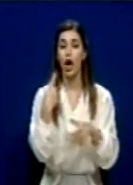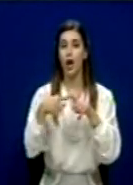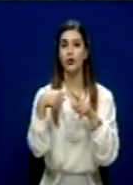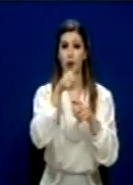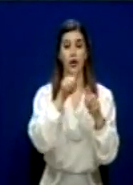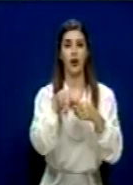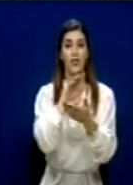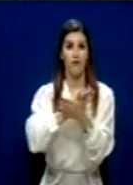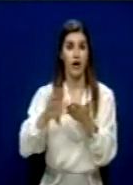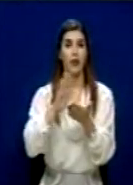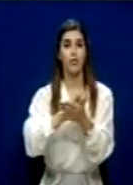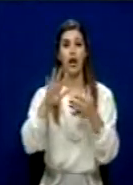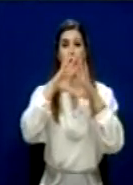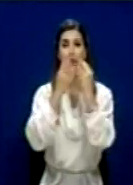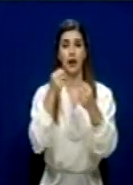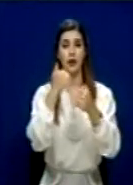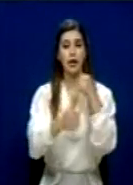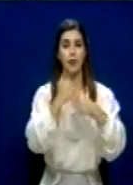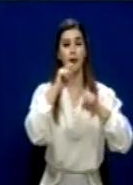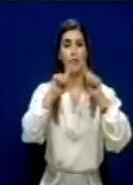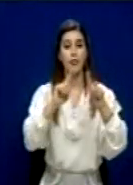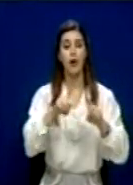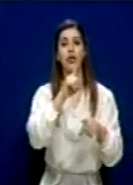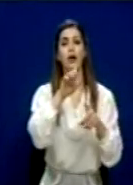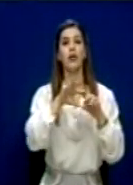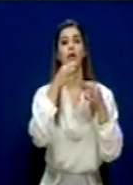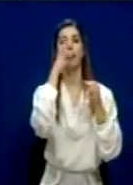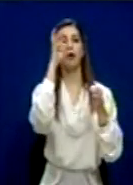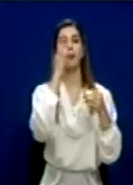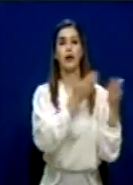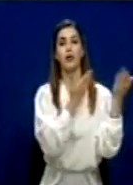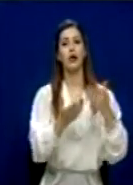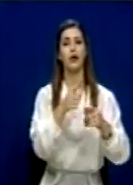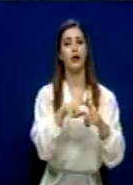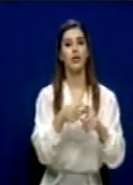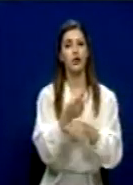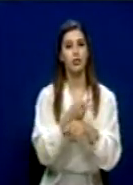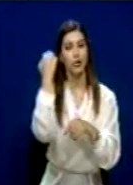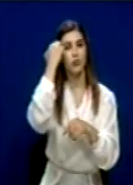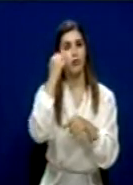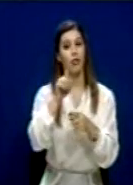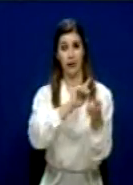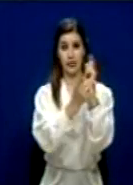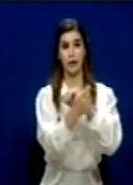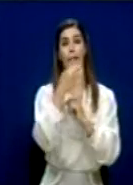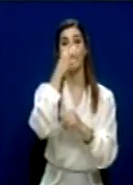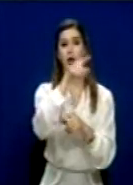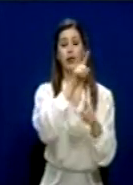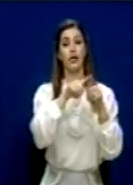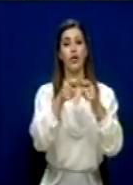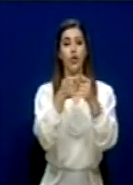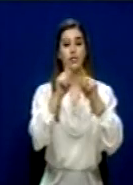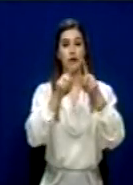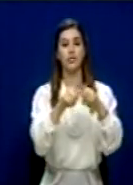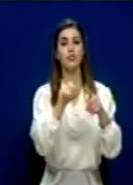amnistimit, kjo edhe legalizon atë dhe formalizon praninë e tinë atë. Pra në vend që strukturat paralele të shpërbëhen, në vend që